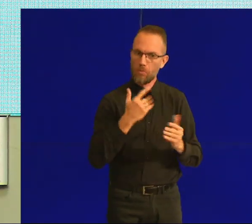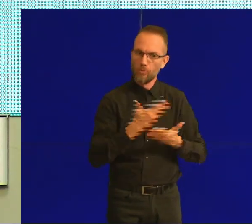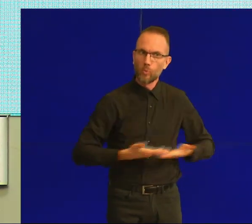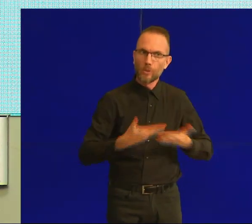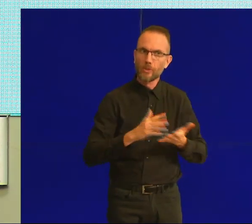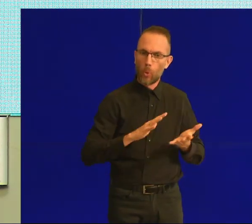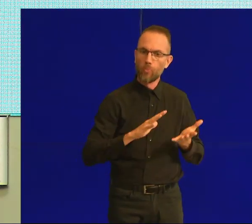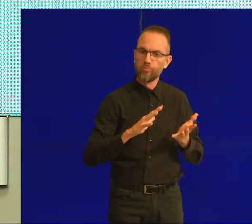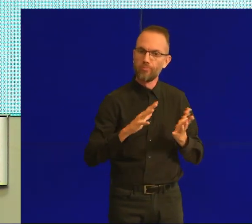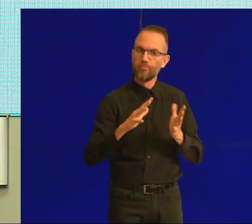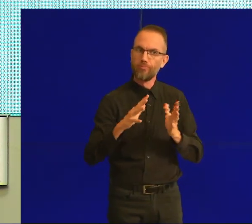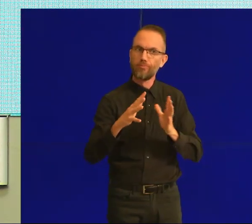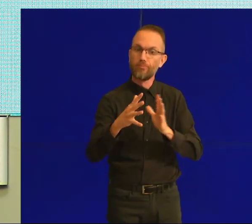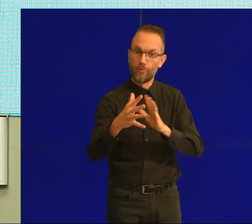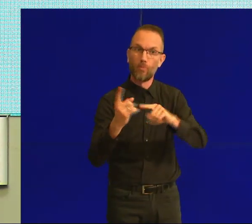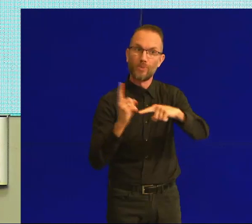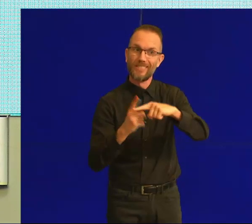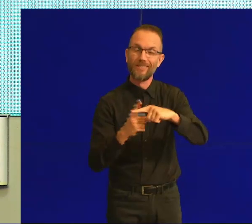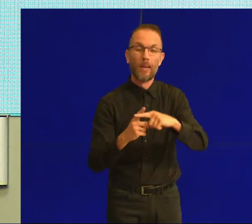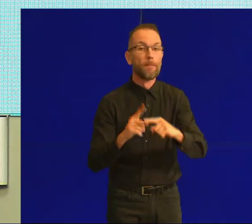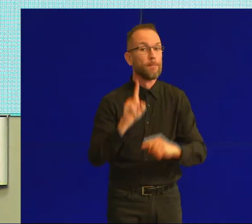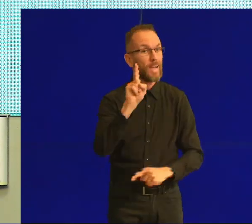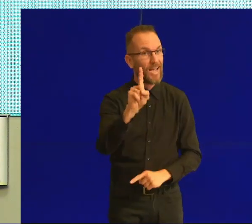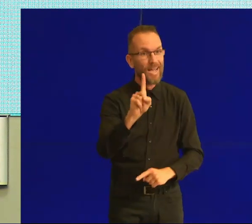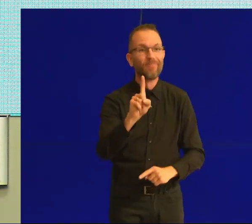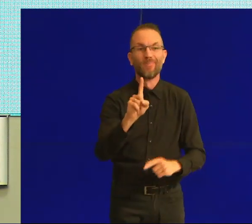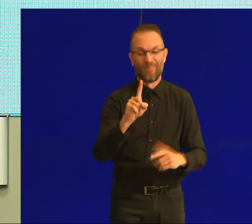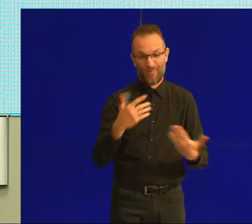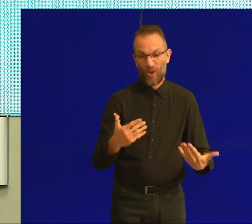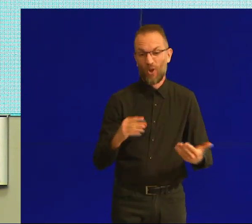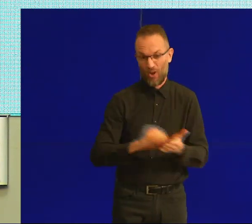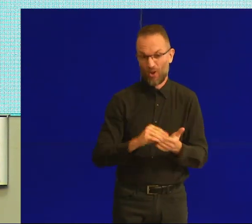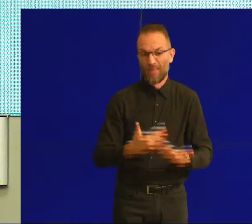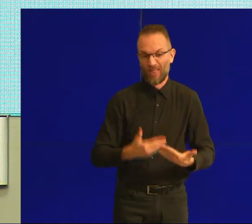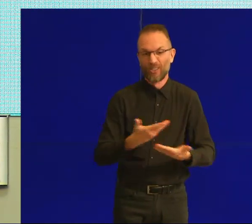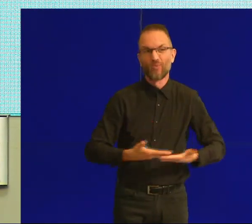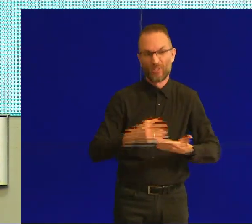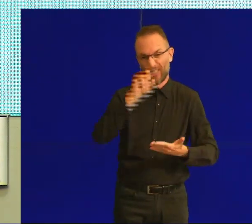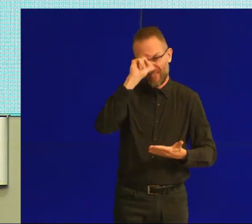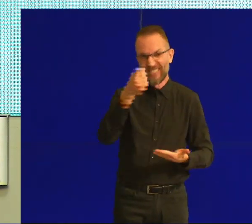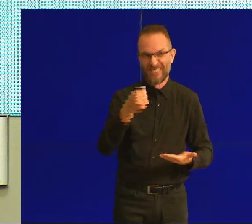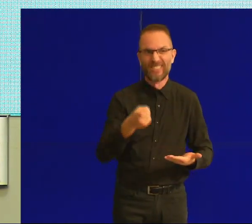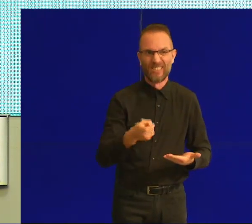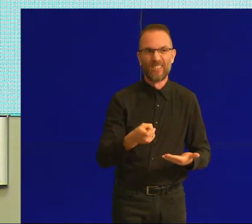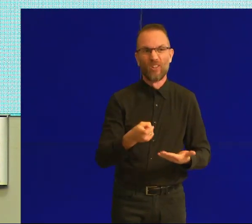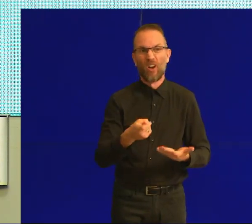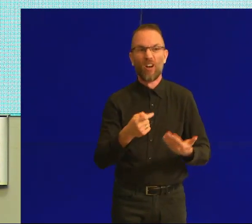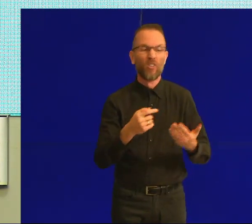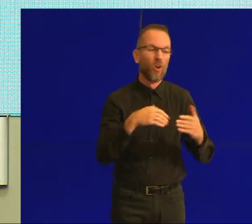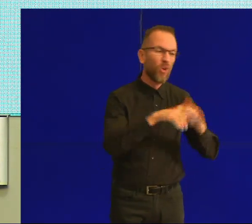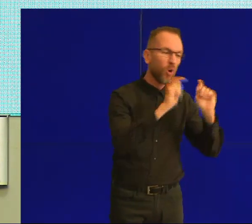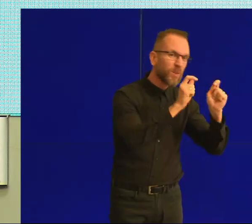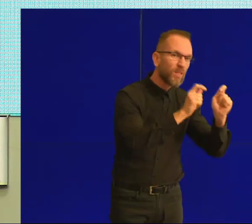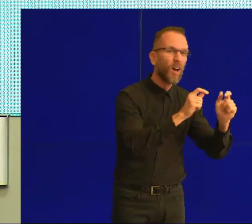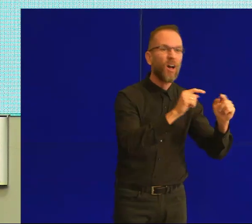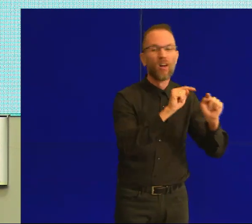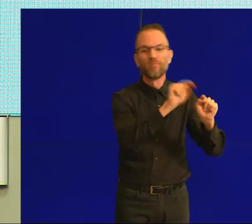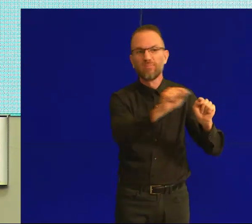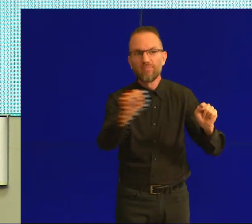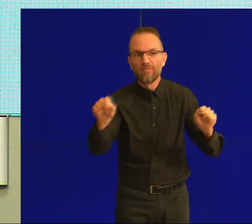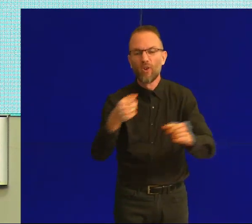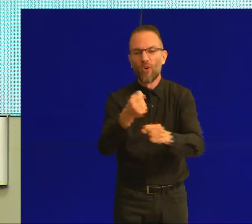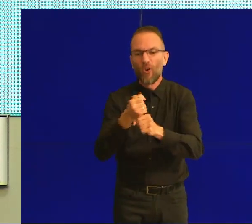malheureusement la situation reste toujours difficile que ce soit dans certains hôpitaux ou dans certaines maisons de repos et de soins c'est pour cela que